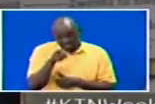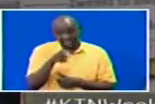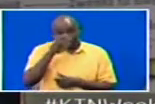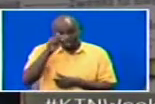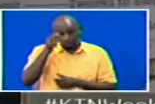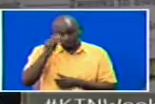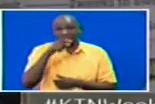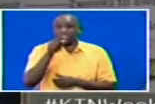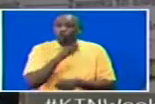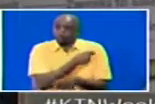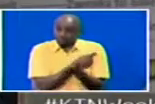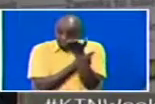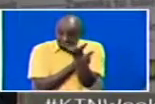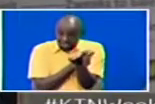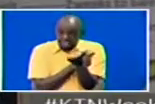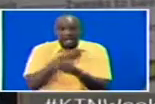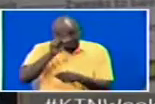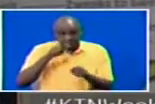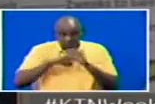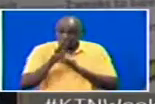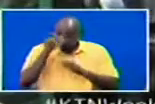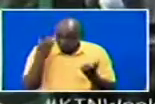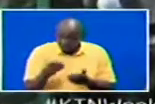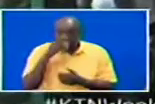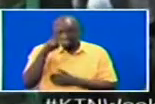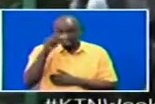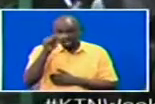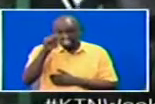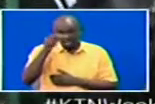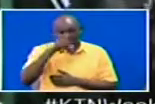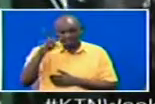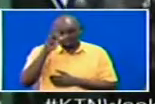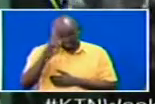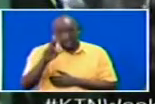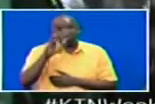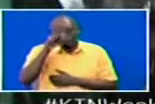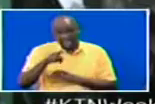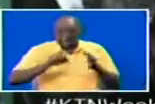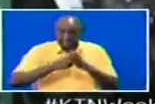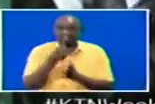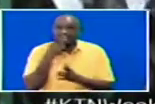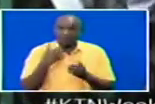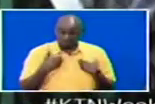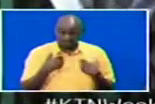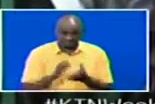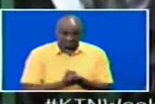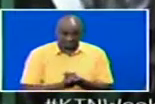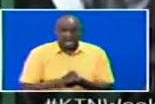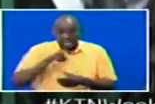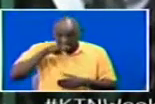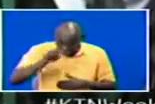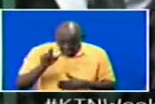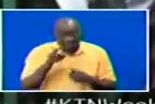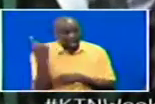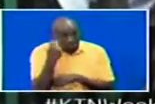PAG dispensary, Akoda was diagnosed with Kalazar and immediately put on medication. And she is